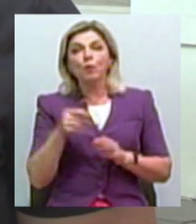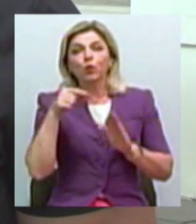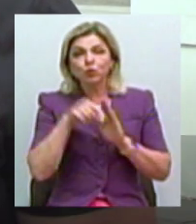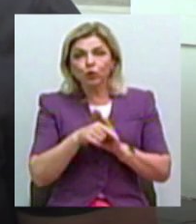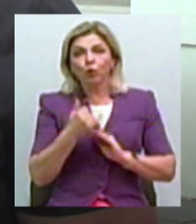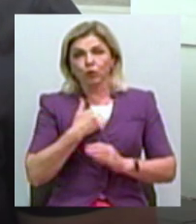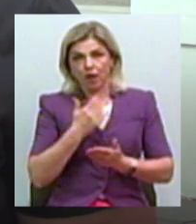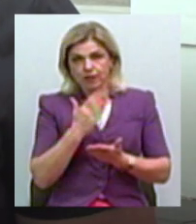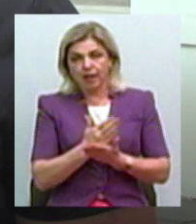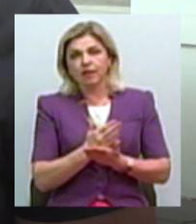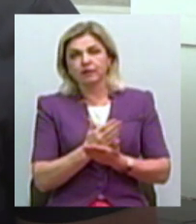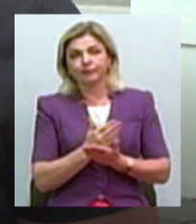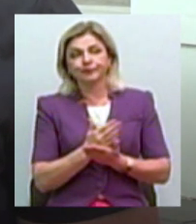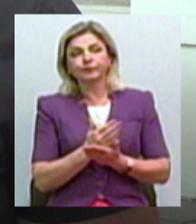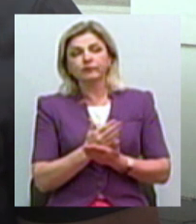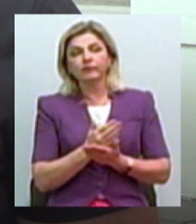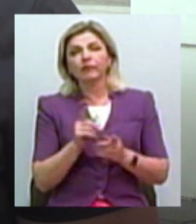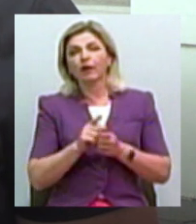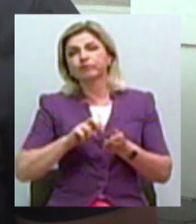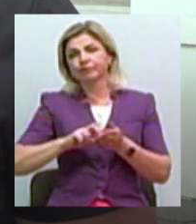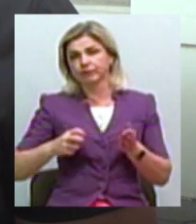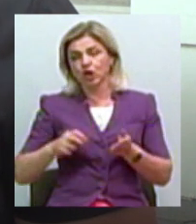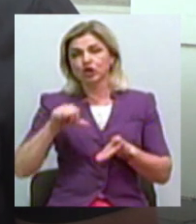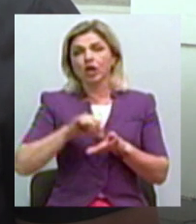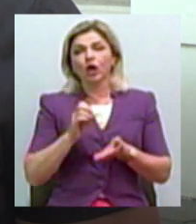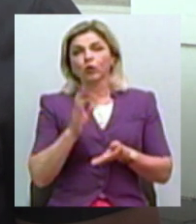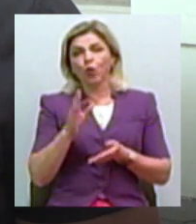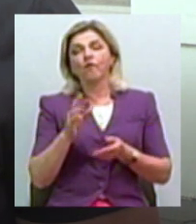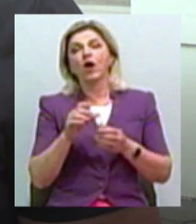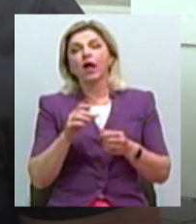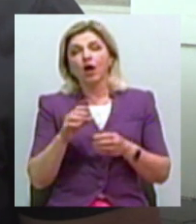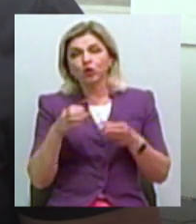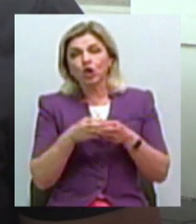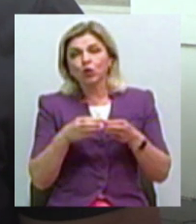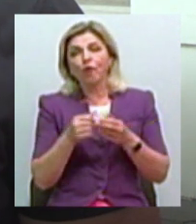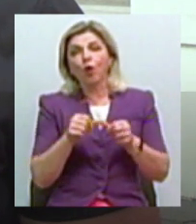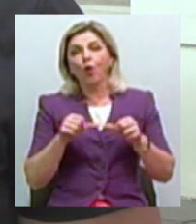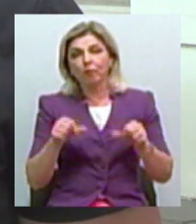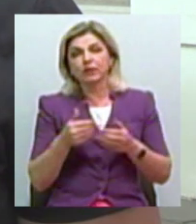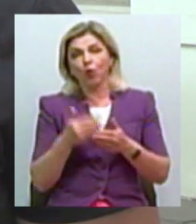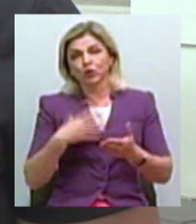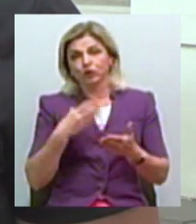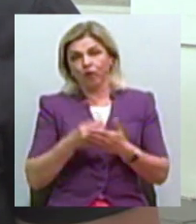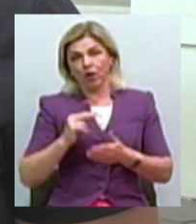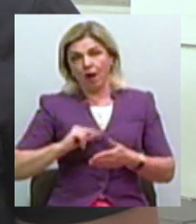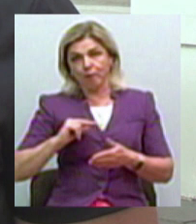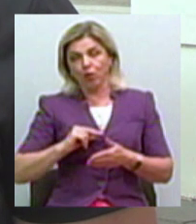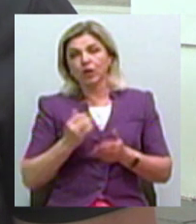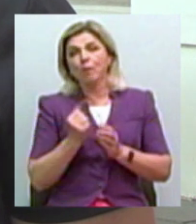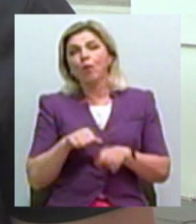ознаки, можуть бути ознаки ухилення членів дільничої комісії від своєї роботи. Це може мати